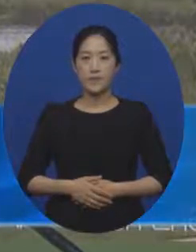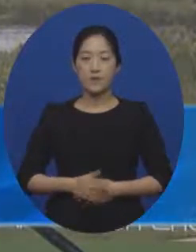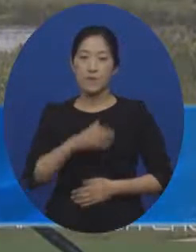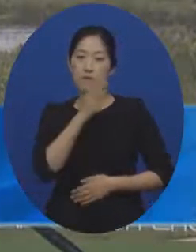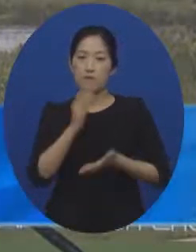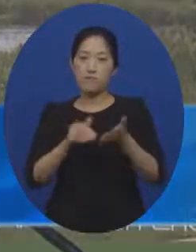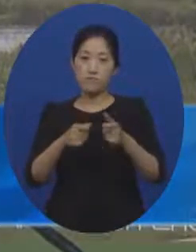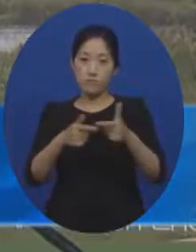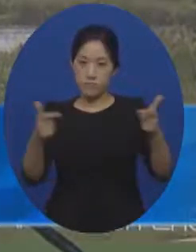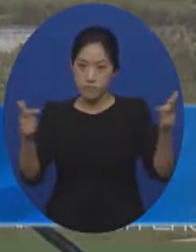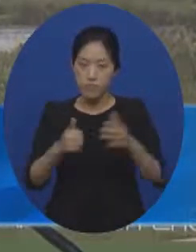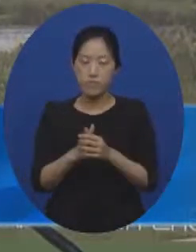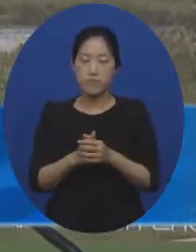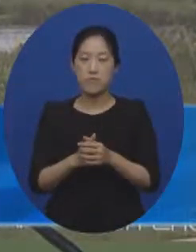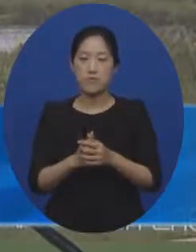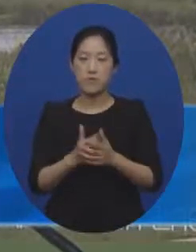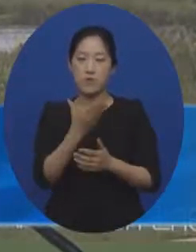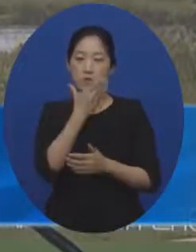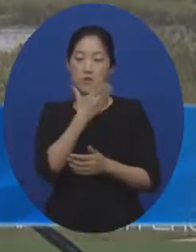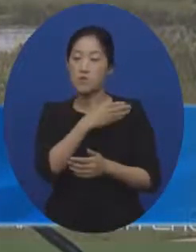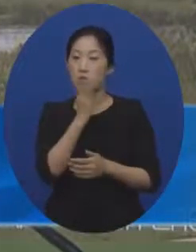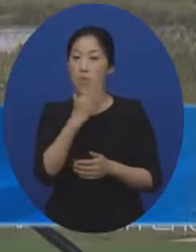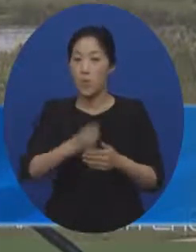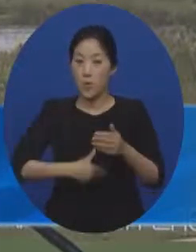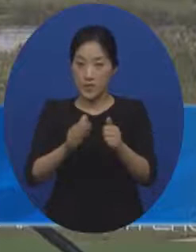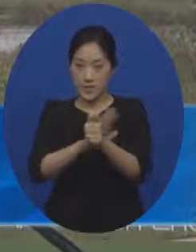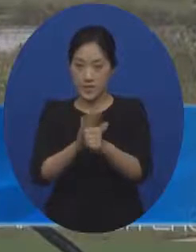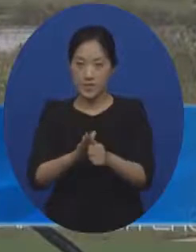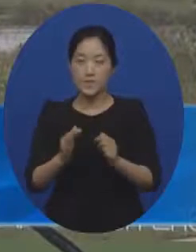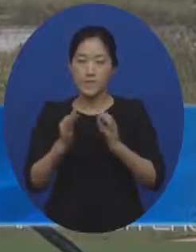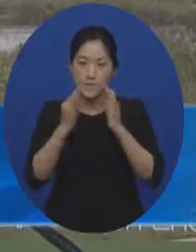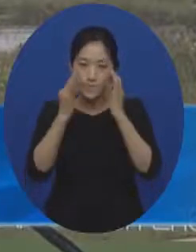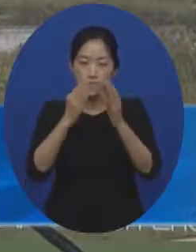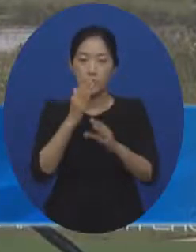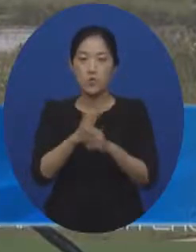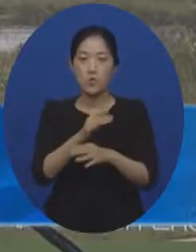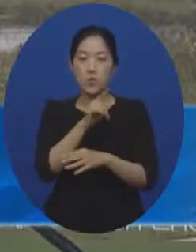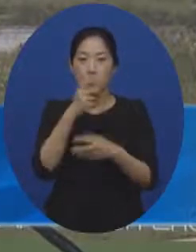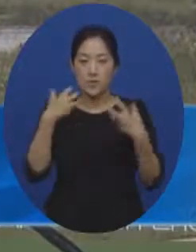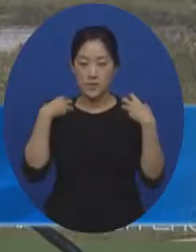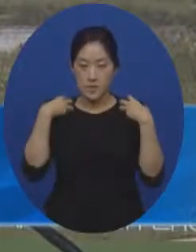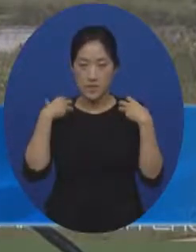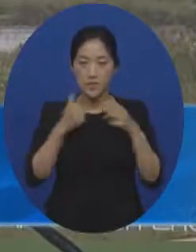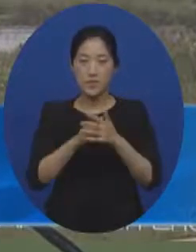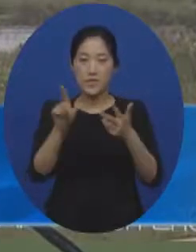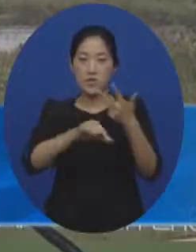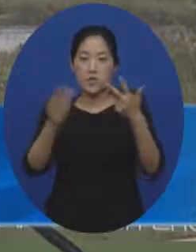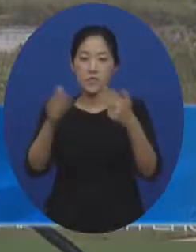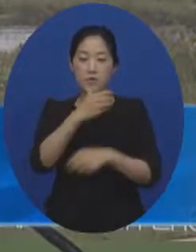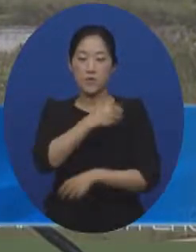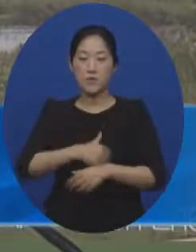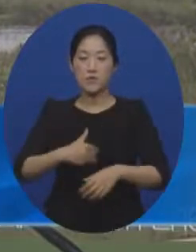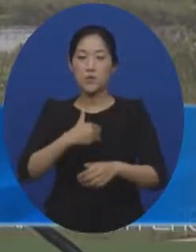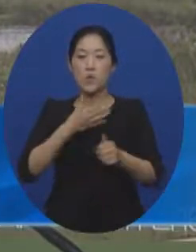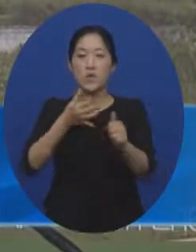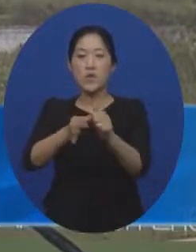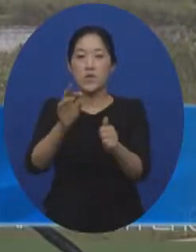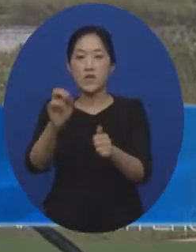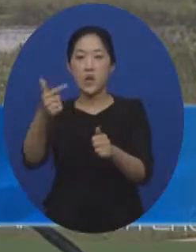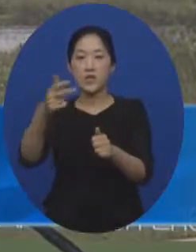빠른 고령화에 안정적인 노인복지 인프라를 구축하는 오산시가 다음 달부터 기초연금제도를